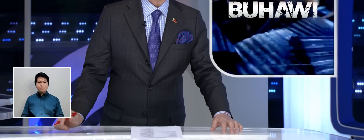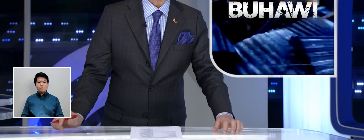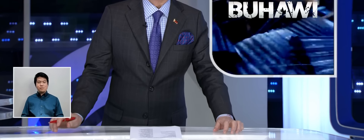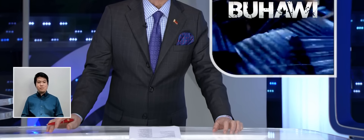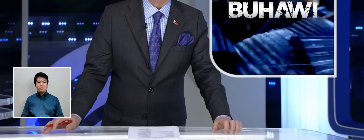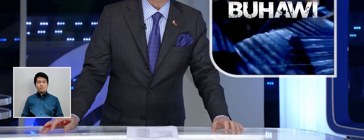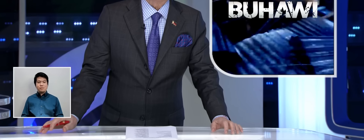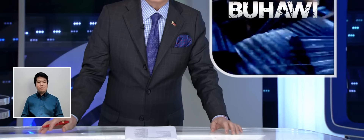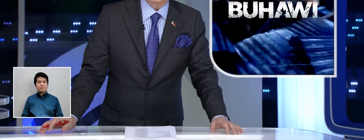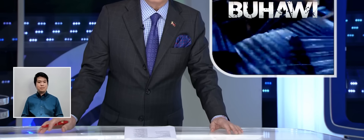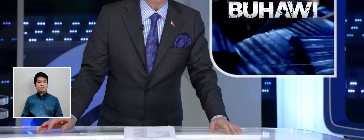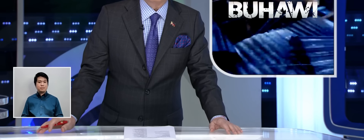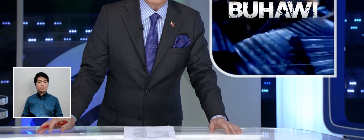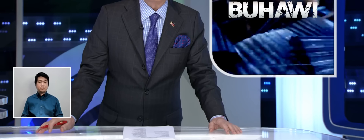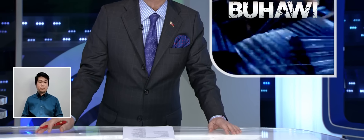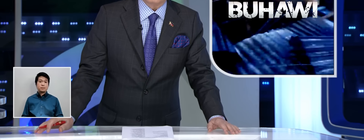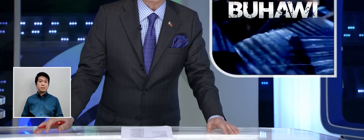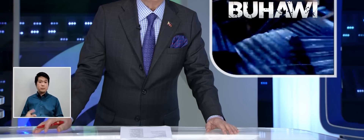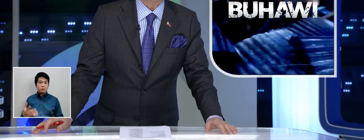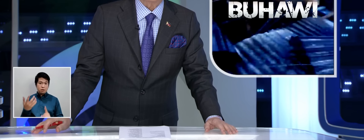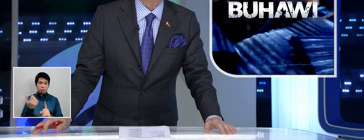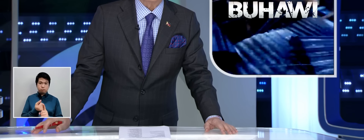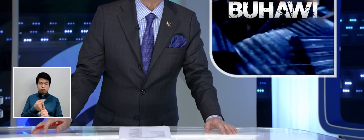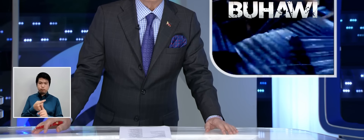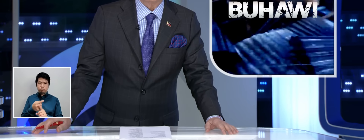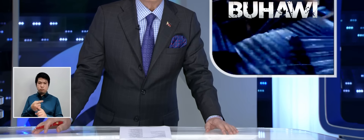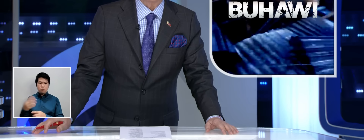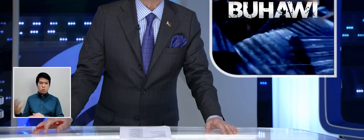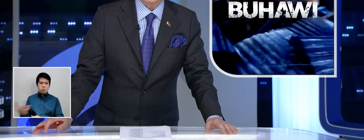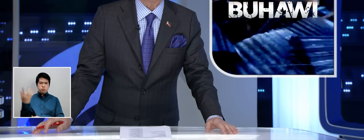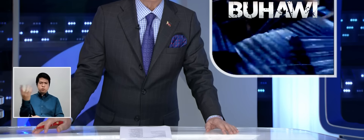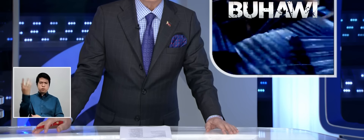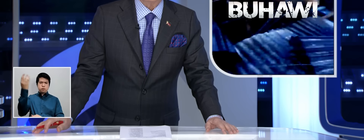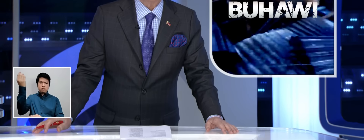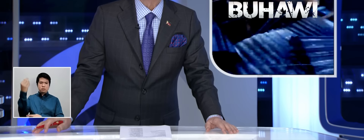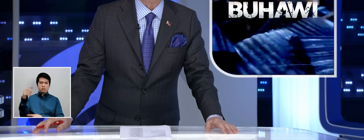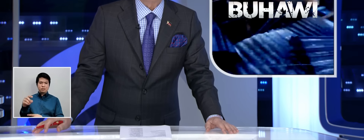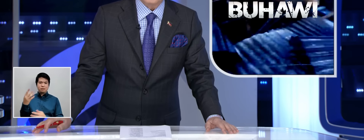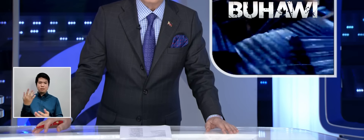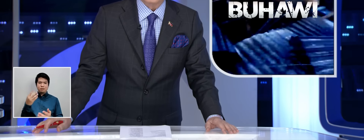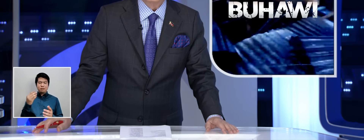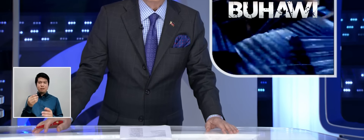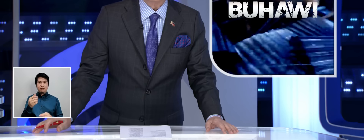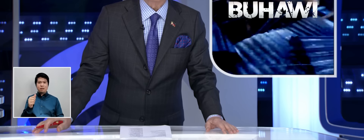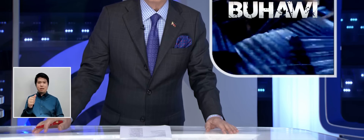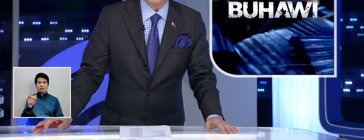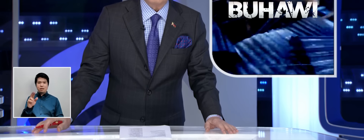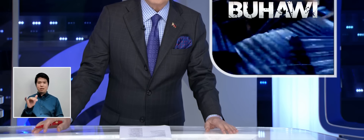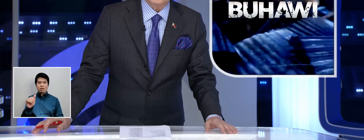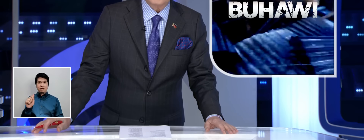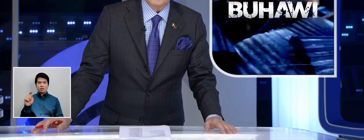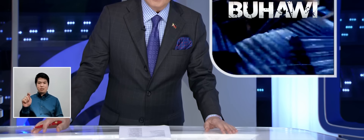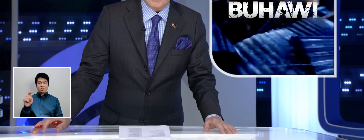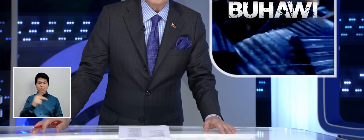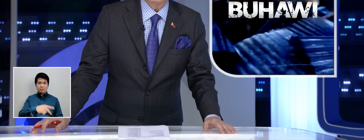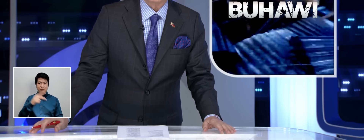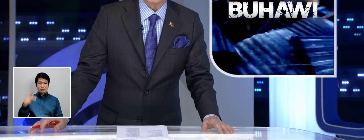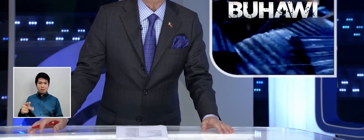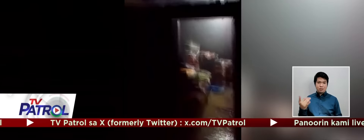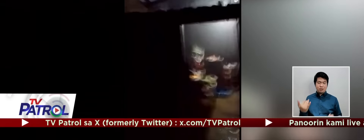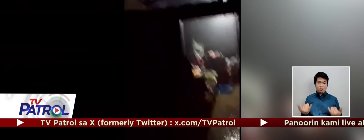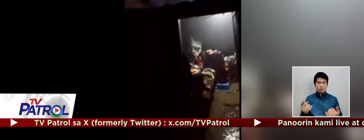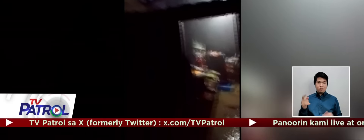Samantala, nagdulot ng pinsala ang buhawing tumama naman sa sentro kandating Aray at Pampanga nitong Webes.